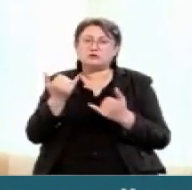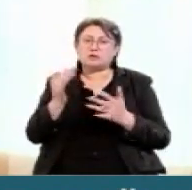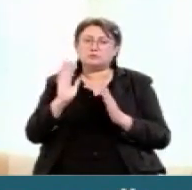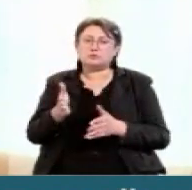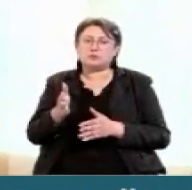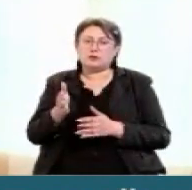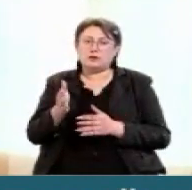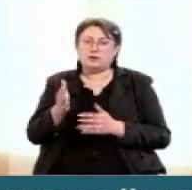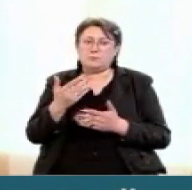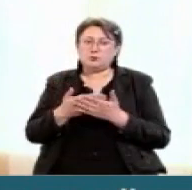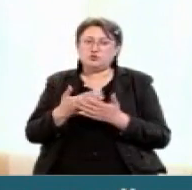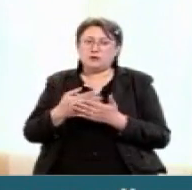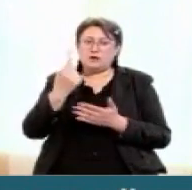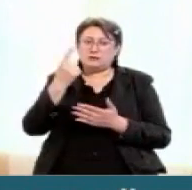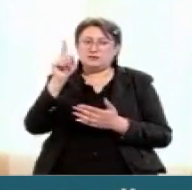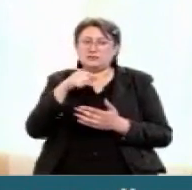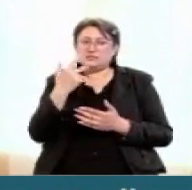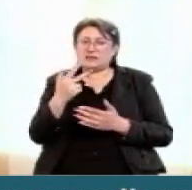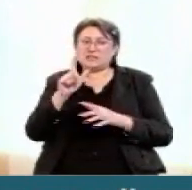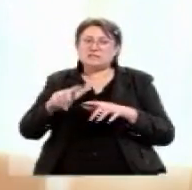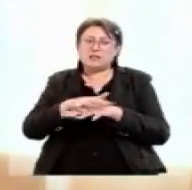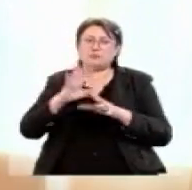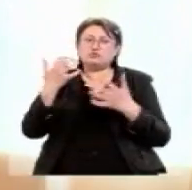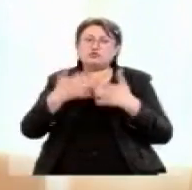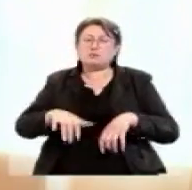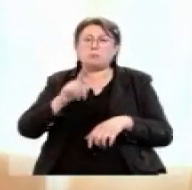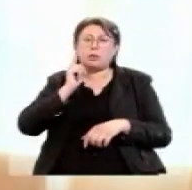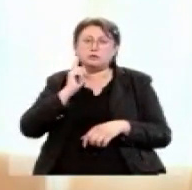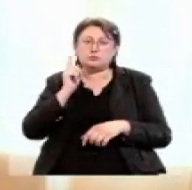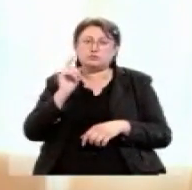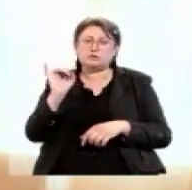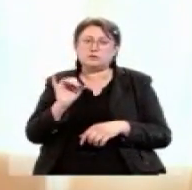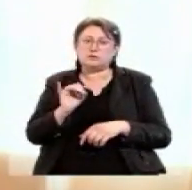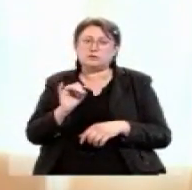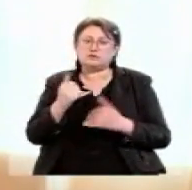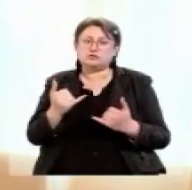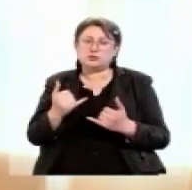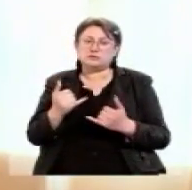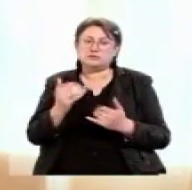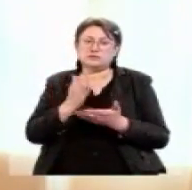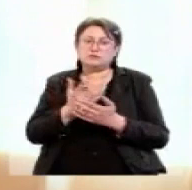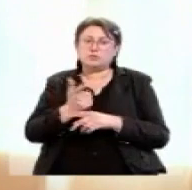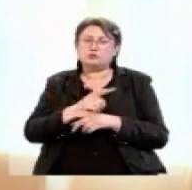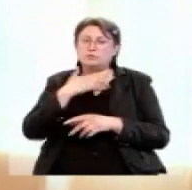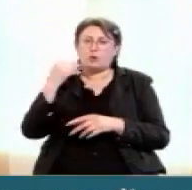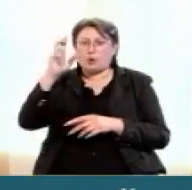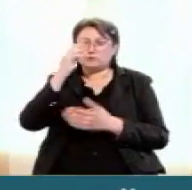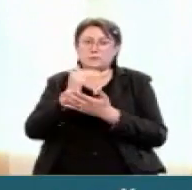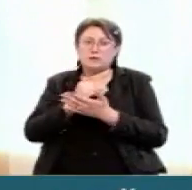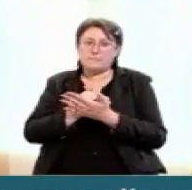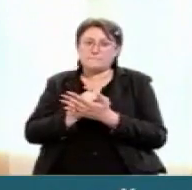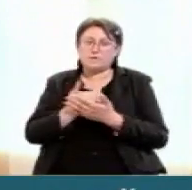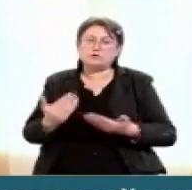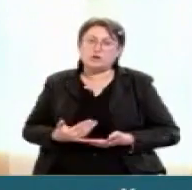где-то почти одна треть населения будет считаться молодежью. И сейчас существует очень много государственных программ,